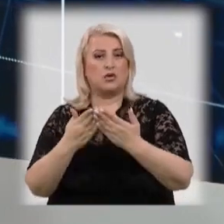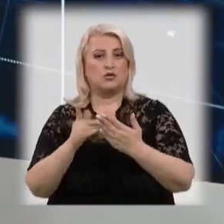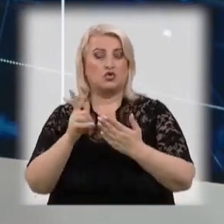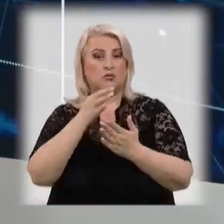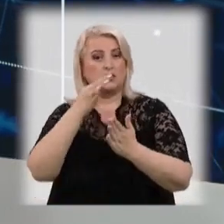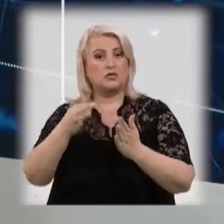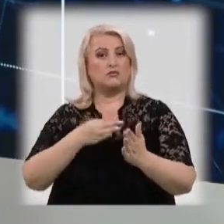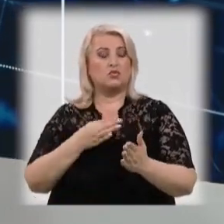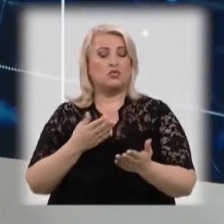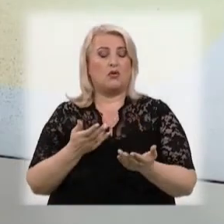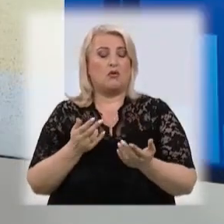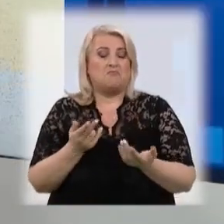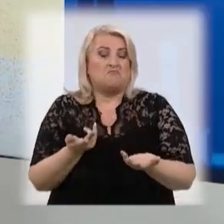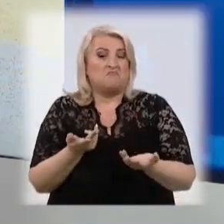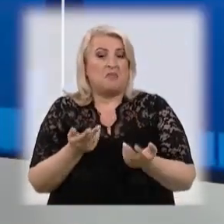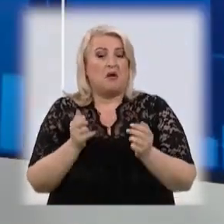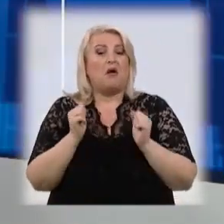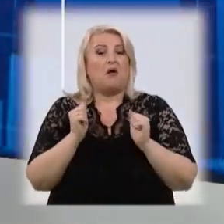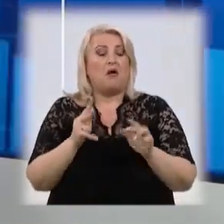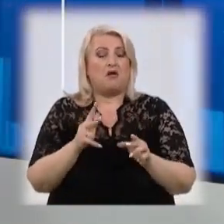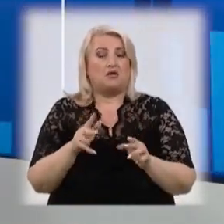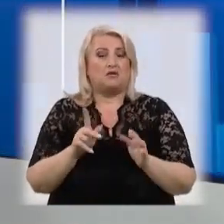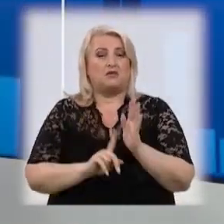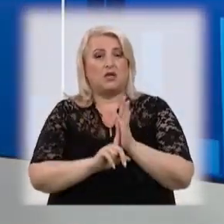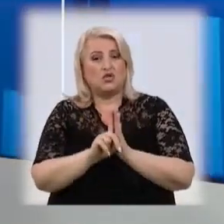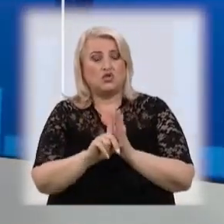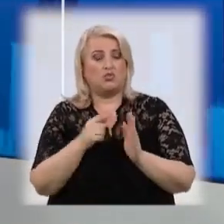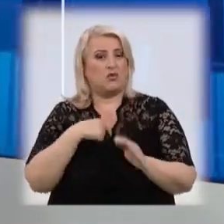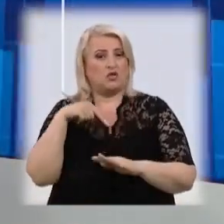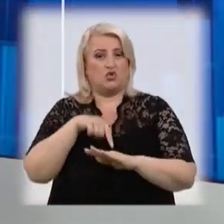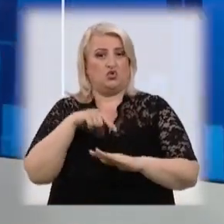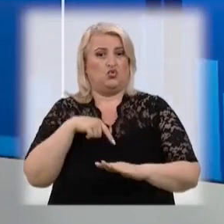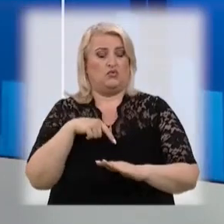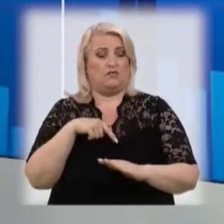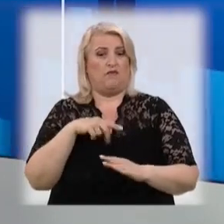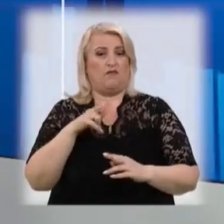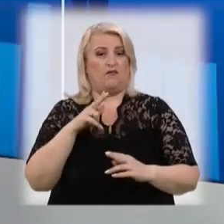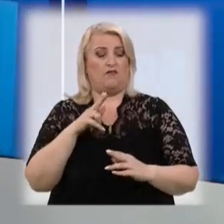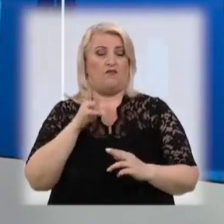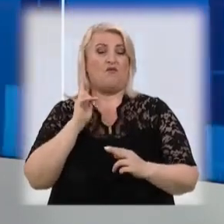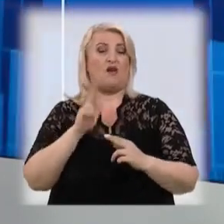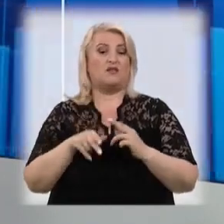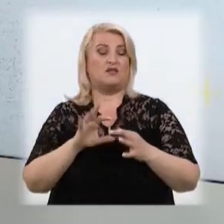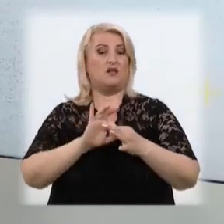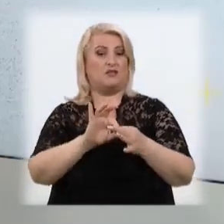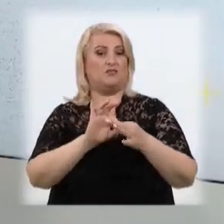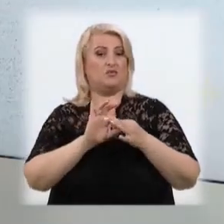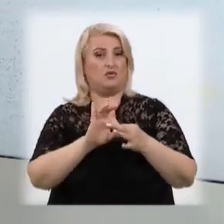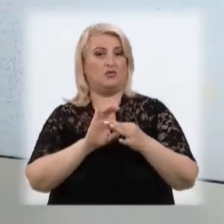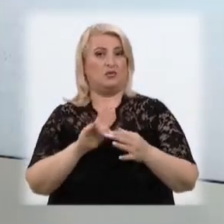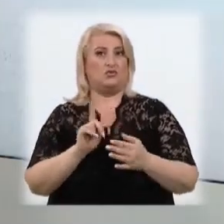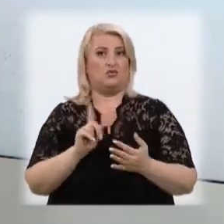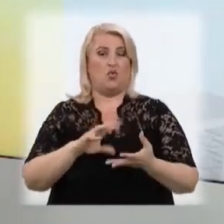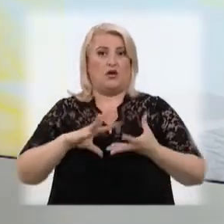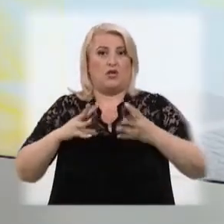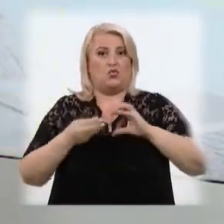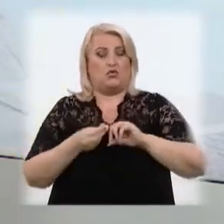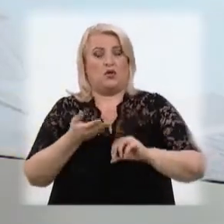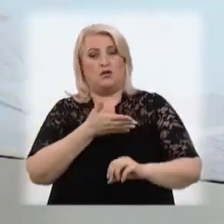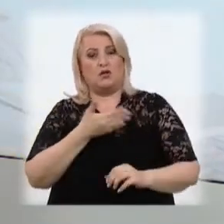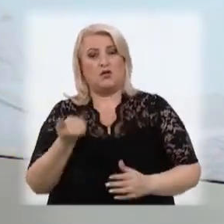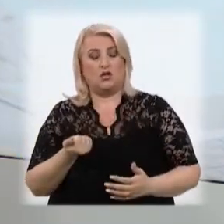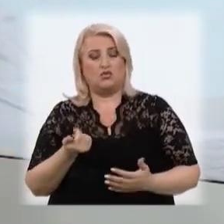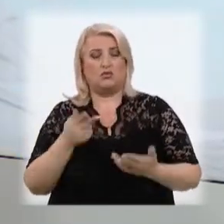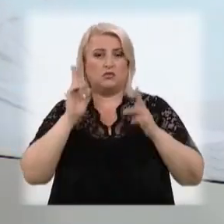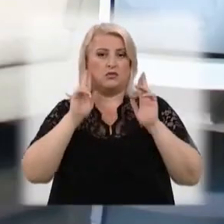să îmi spună cum stau lucrurile în digital și să nu mă simt la final de o colaborare km și da bani nu am și rezultate și poate nici nu